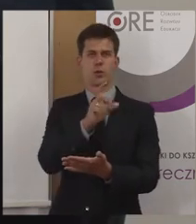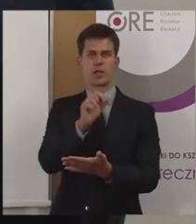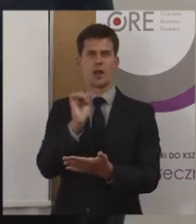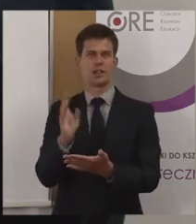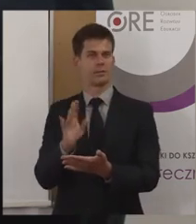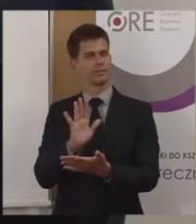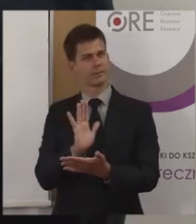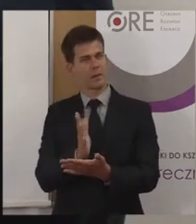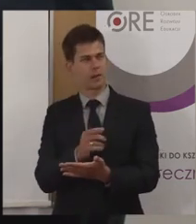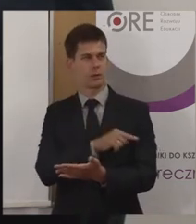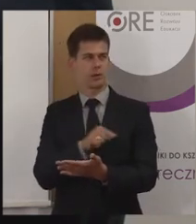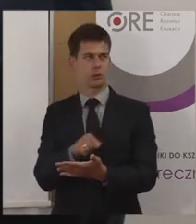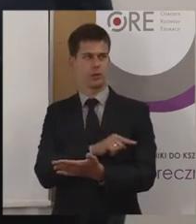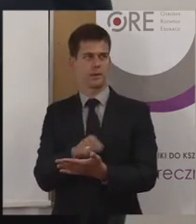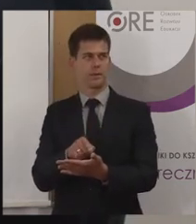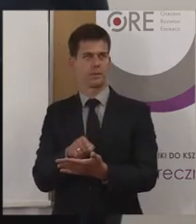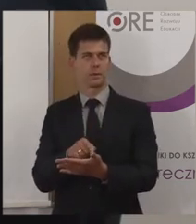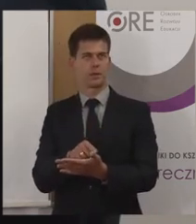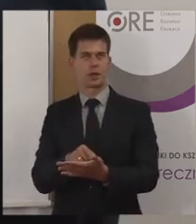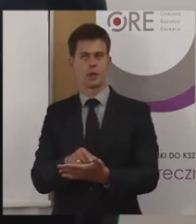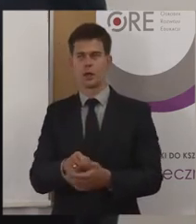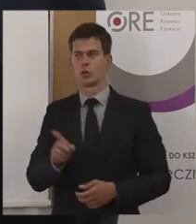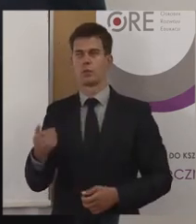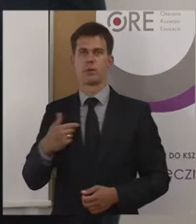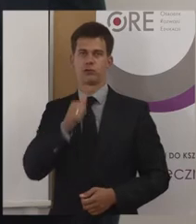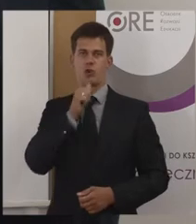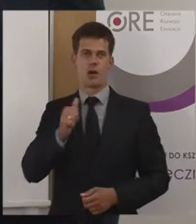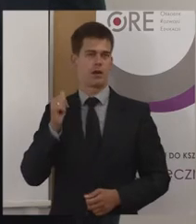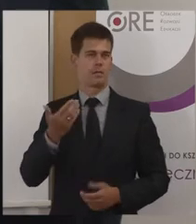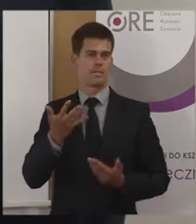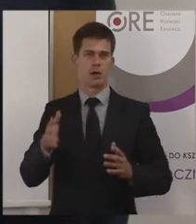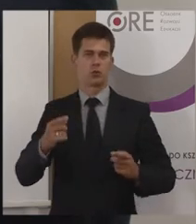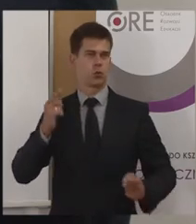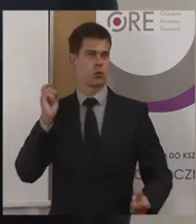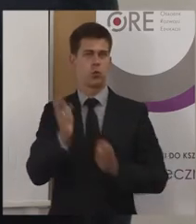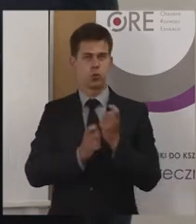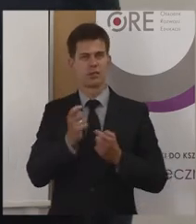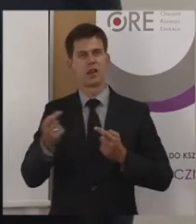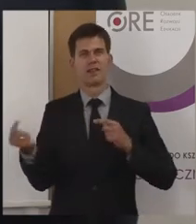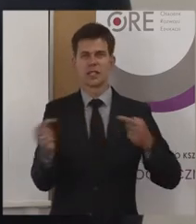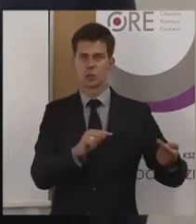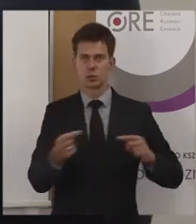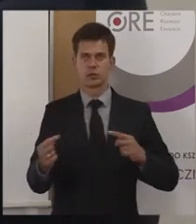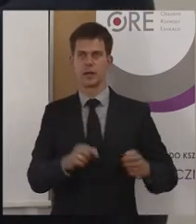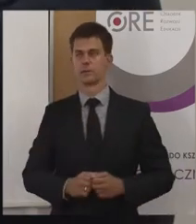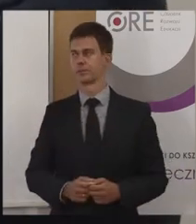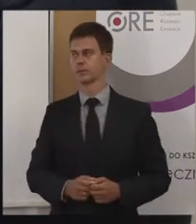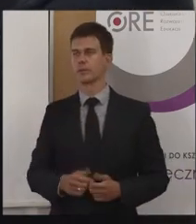się spotykaliśmy w czasie naszych rozmów. O czym myślę?